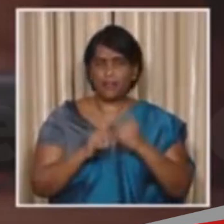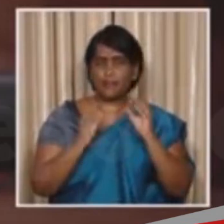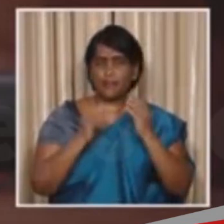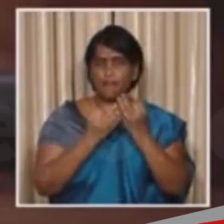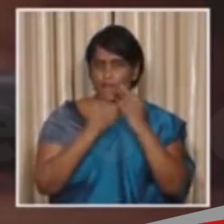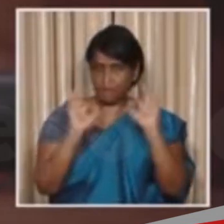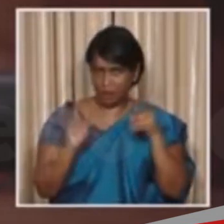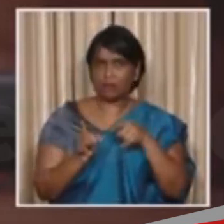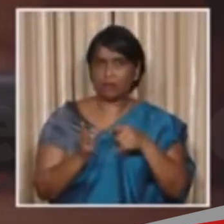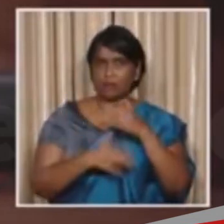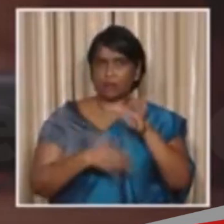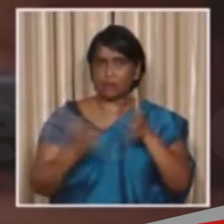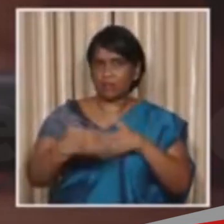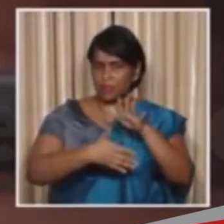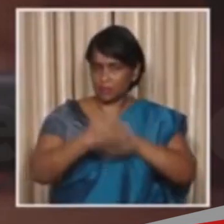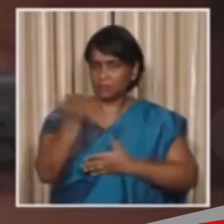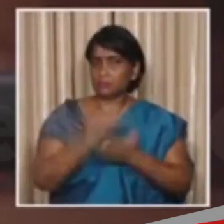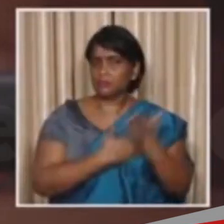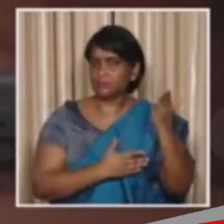කැබිනට පත්‍රකව ඉදිරිපත් කළ තිබෙනවා.